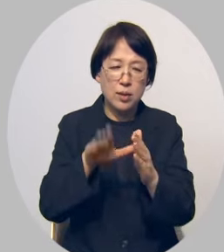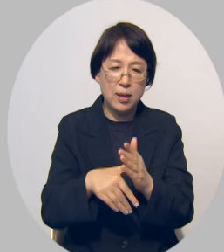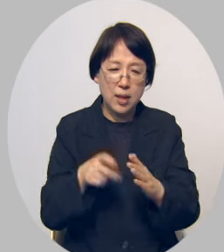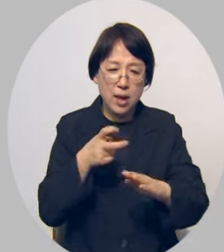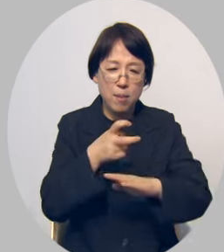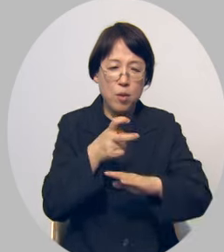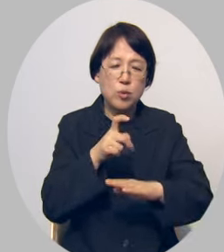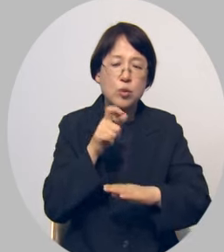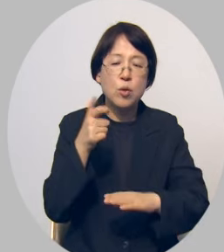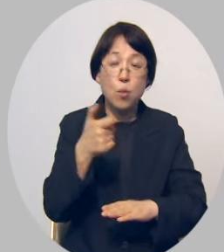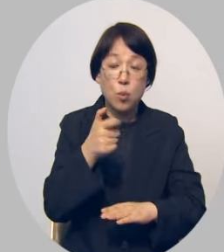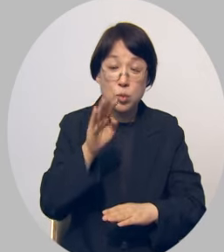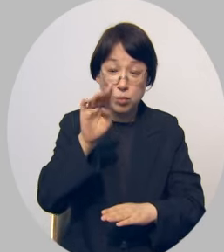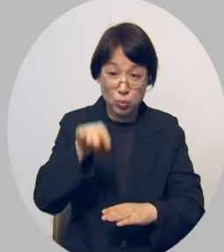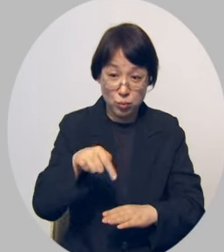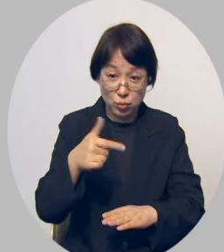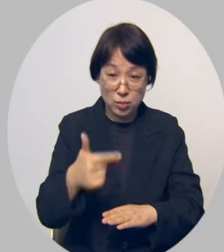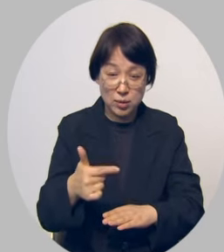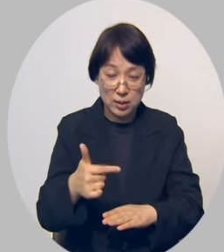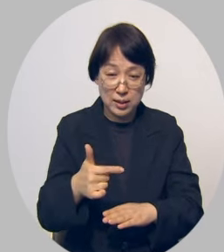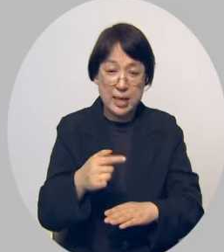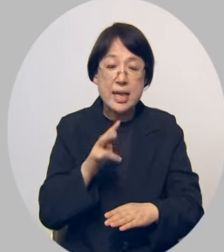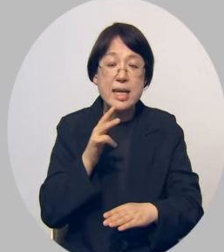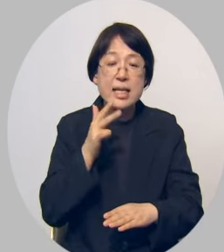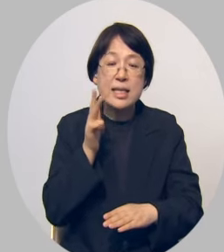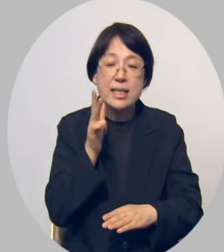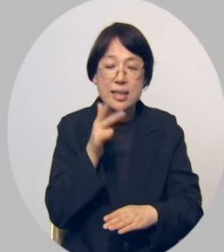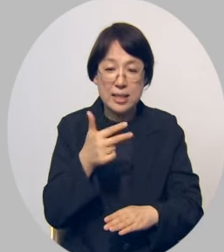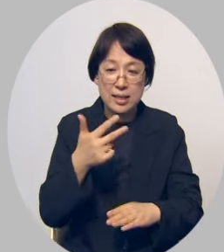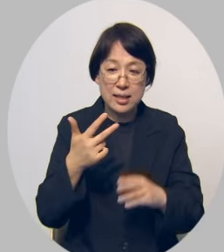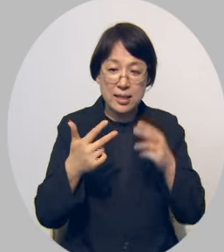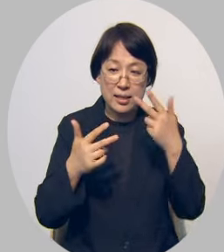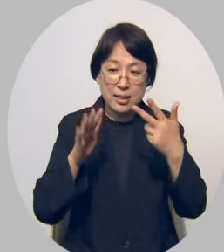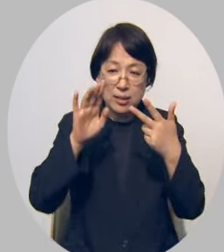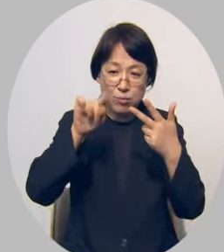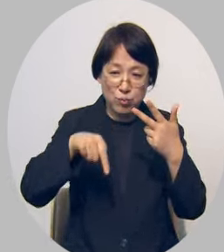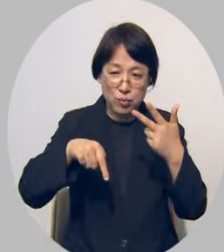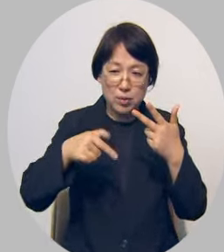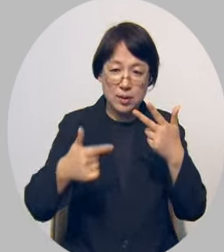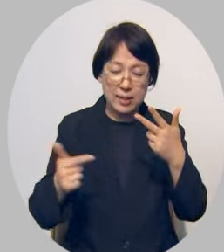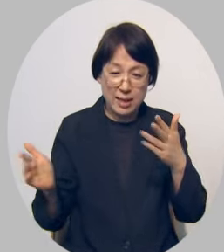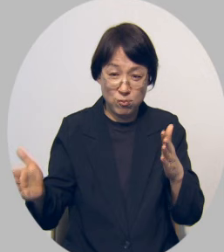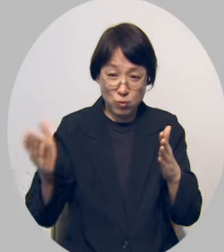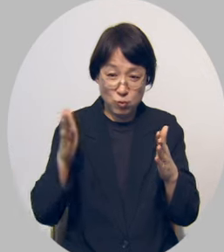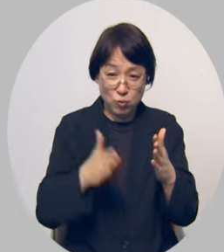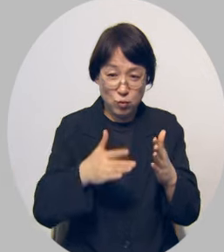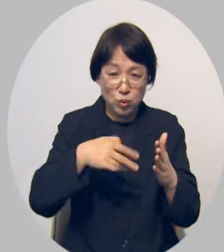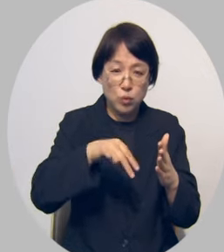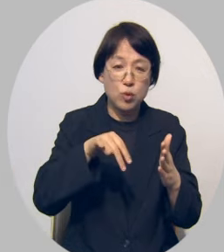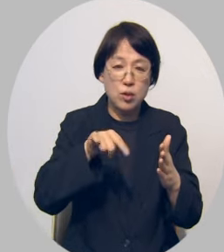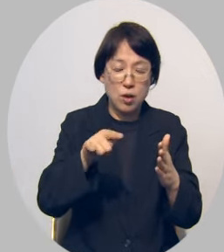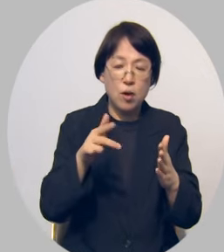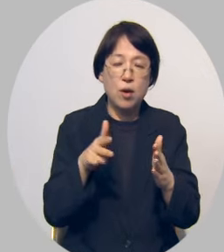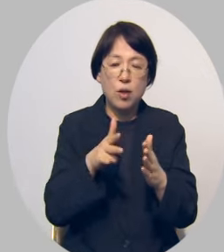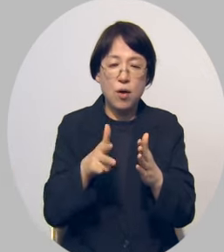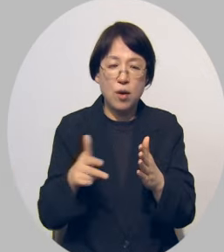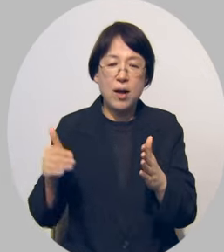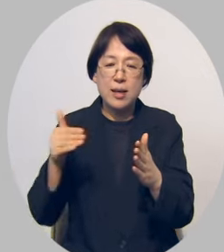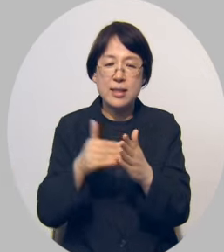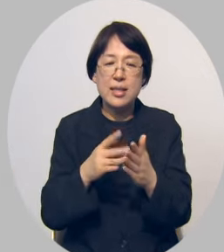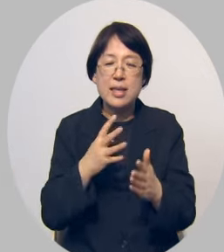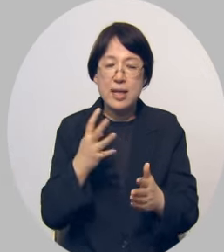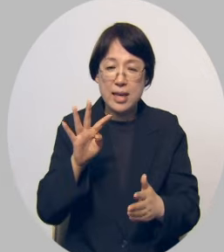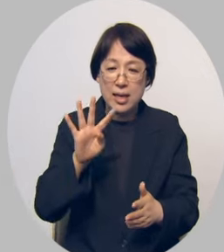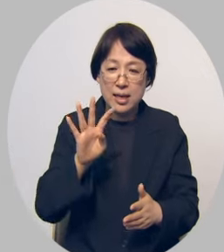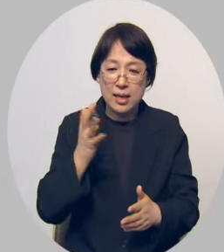50분 걸리던 시간이 7분으로 줄어들고 수서역까지는 14분 만에 갈 수 있습니다. 이용요금은